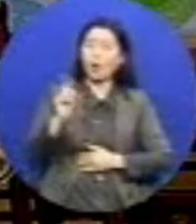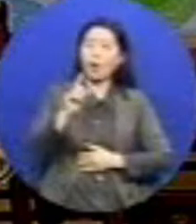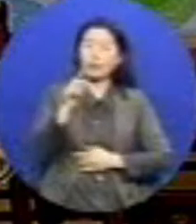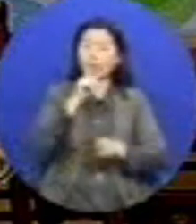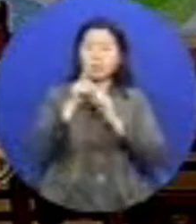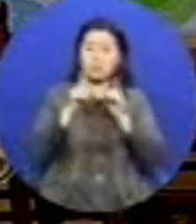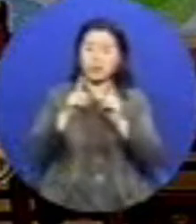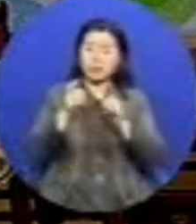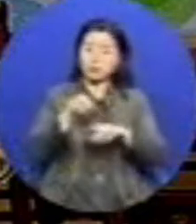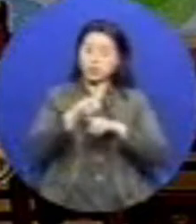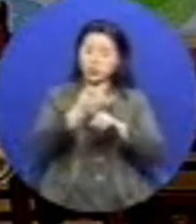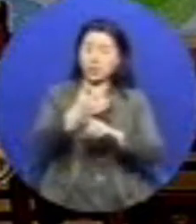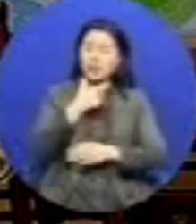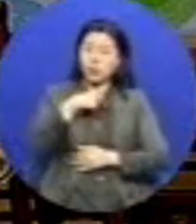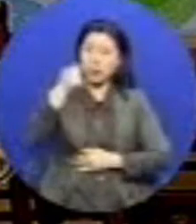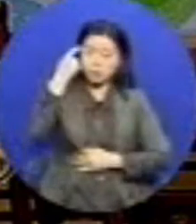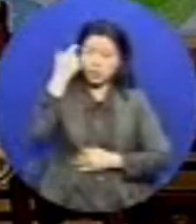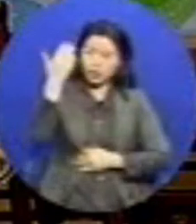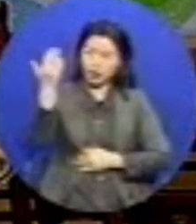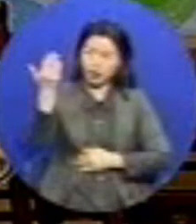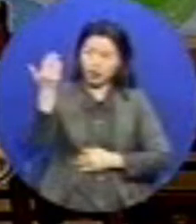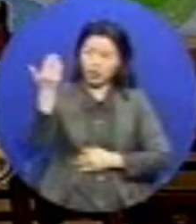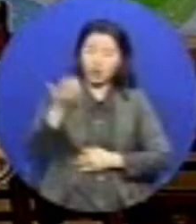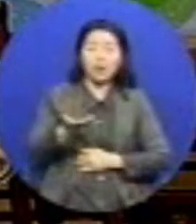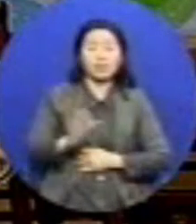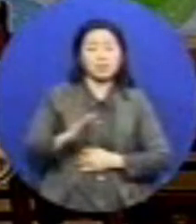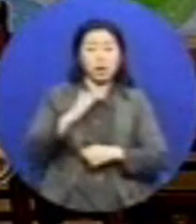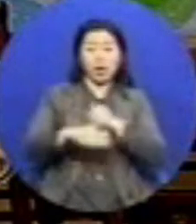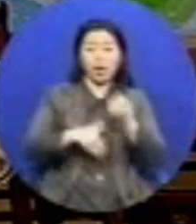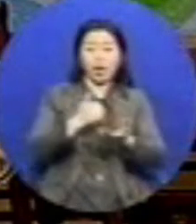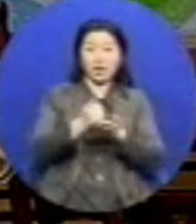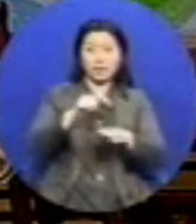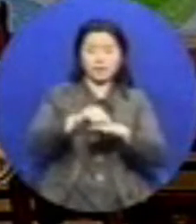기도하는데 하나님의 마음은 제 마음 거 많이 달랐어요